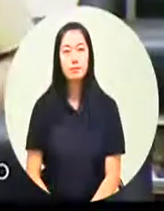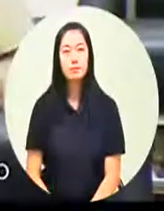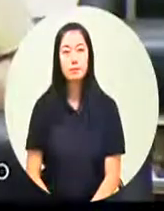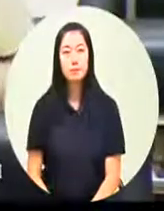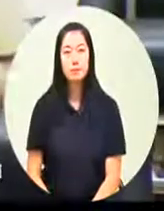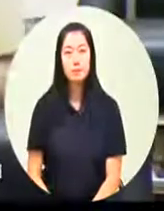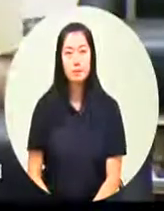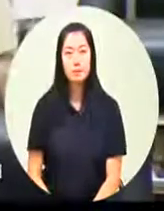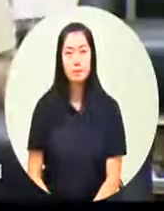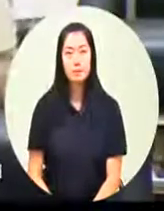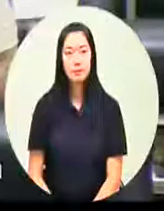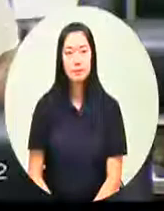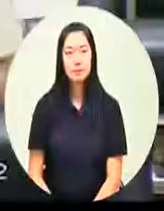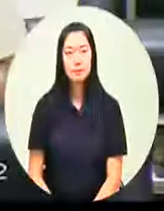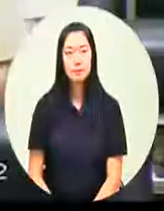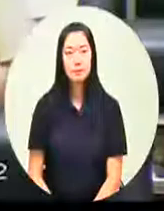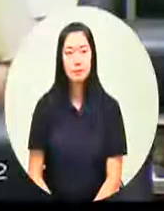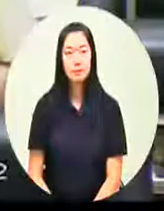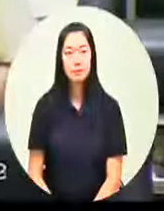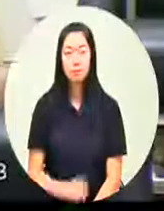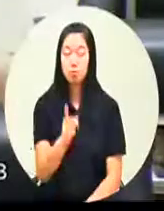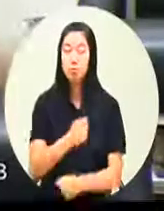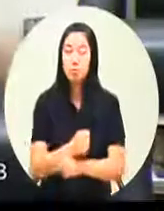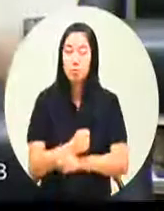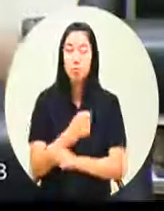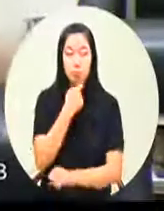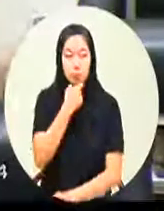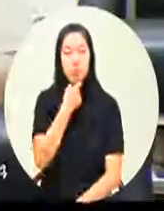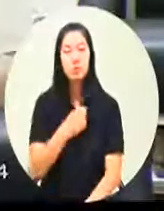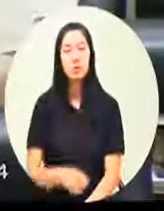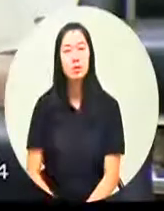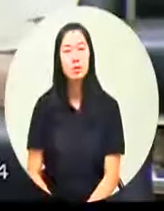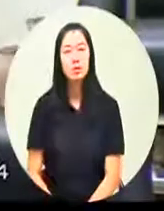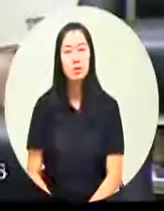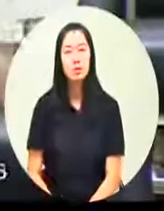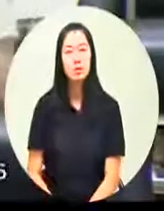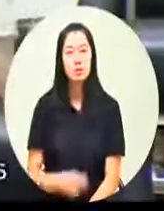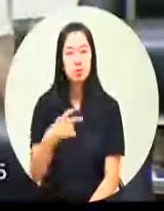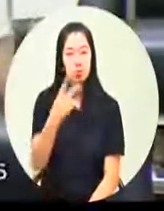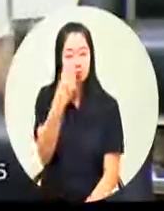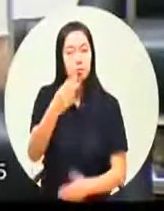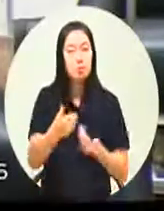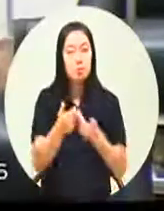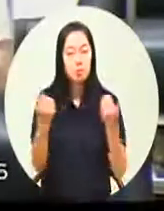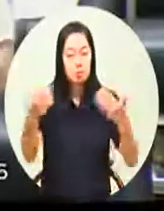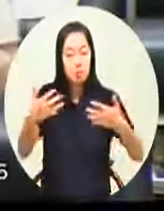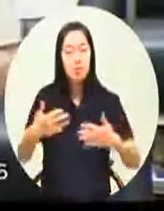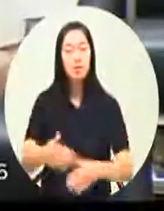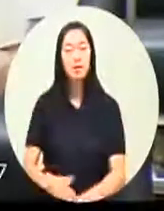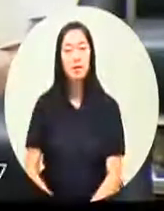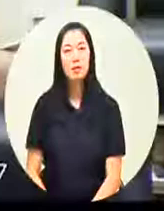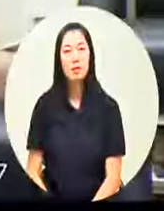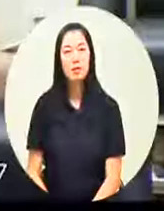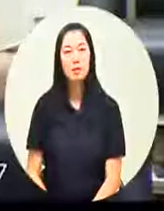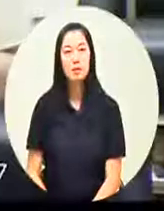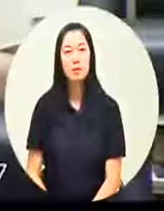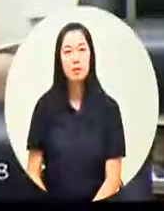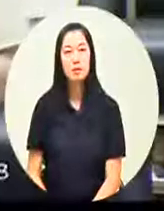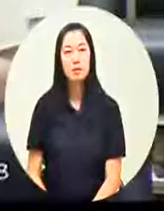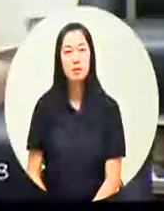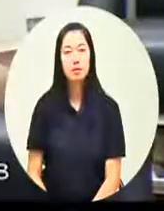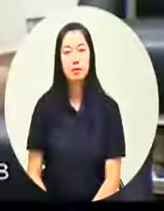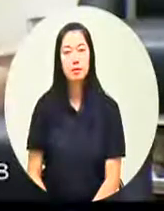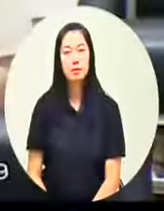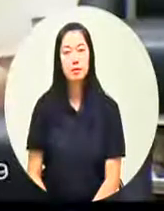那好了，那就给他注意一下了，好不好？ 要 改善了，好不好？因为我还有两个问题，好啊，请坐。 谢谢。 啊，那